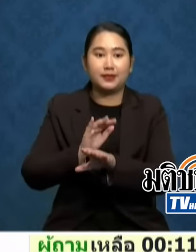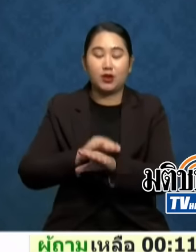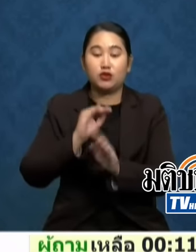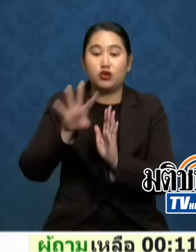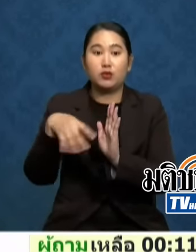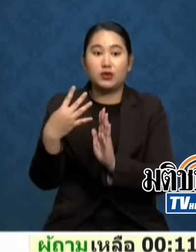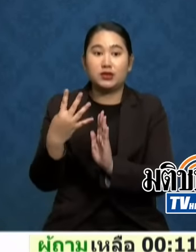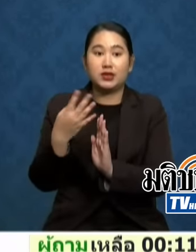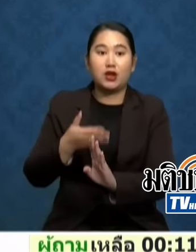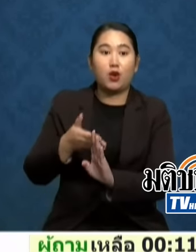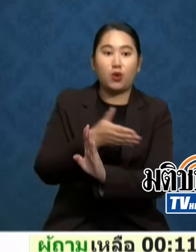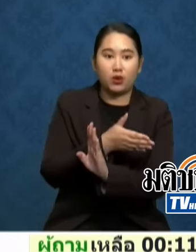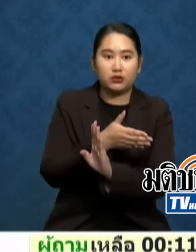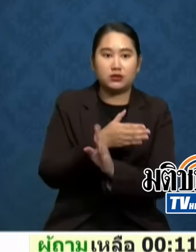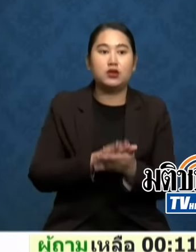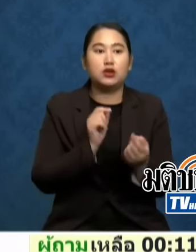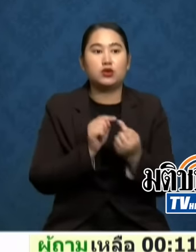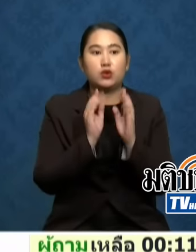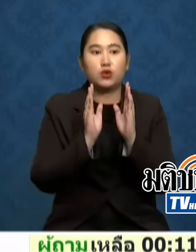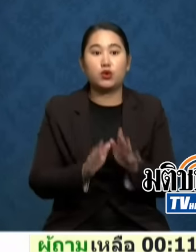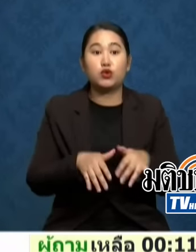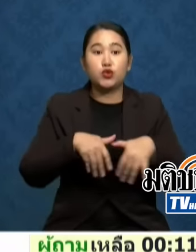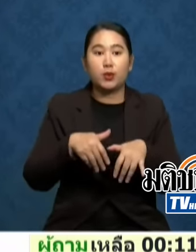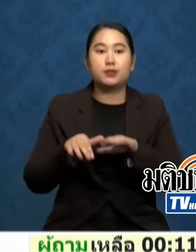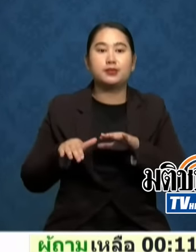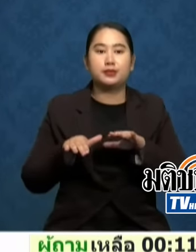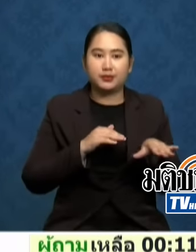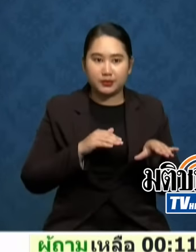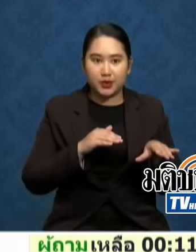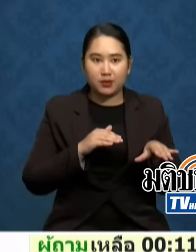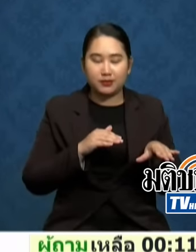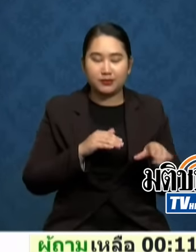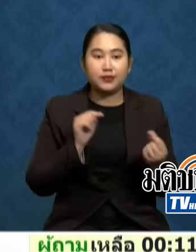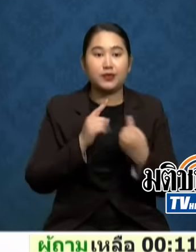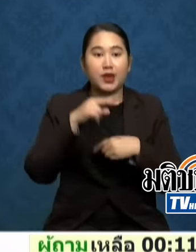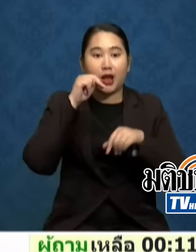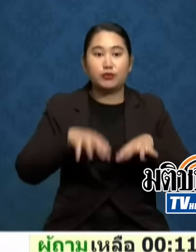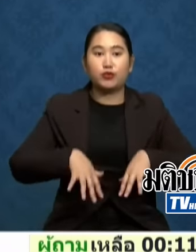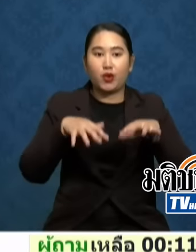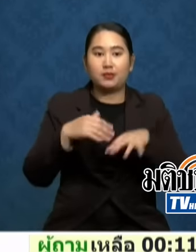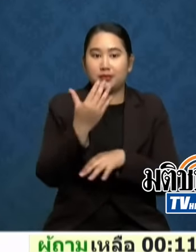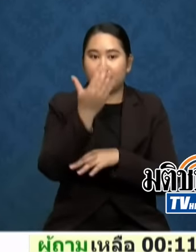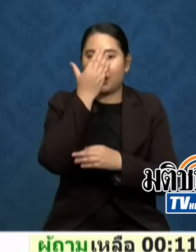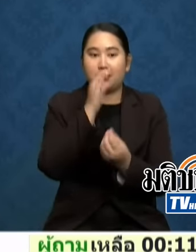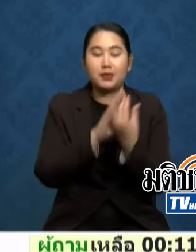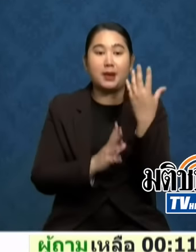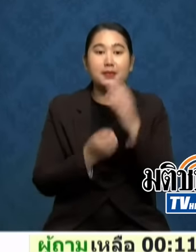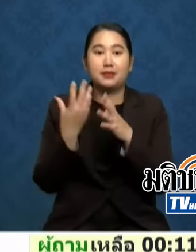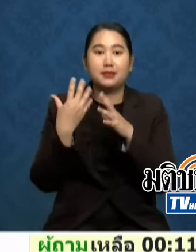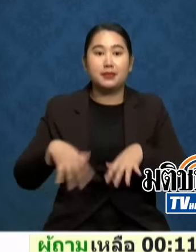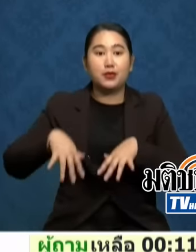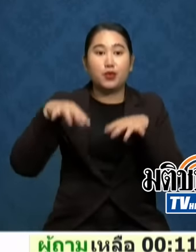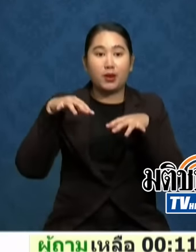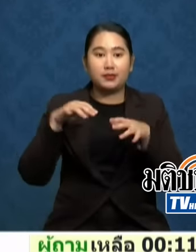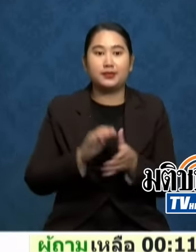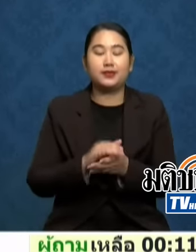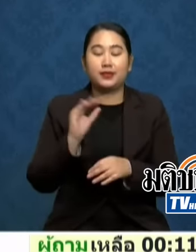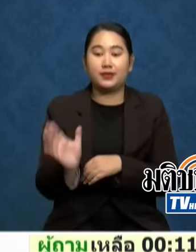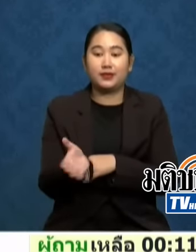งให้กับประชาชนในพื้นที่เตรียมรับน้ำท่วมฉับพลันจากน้ำป่าไหลหลากแล้วเช้านี้ครับ